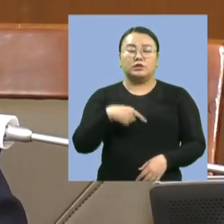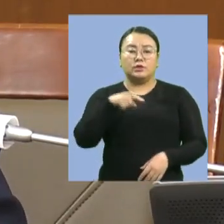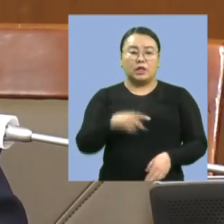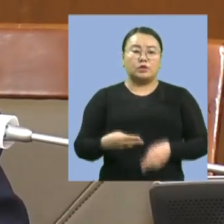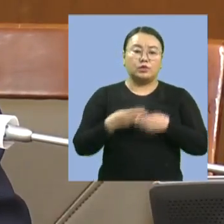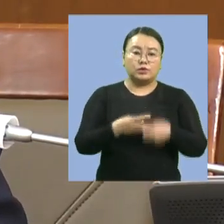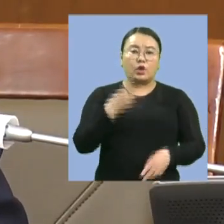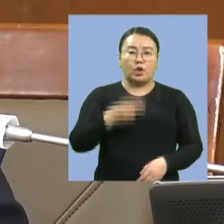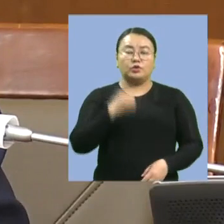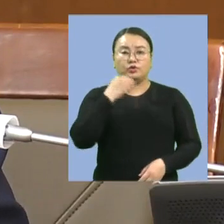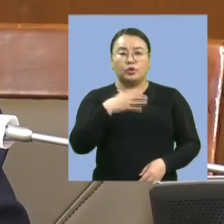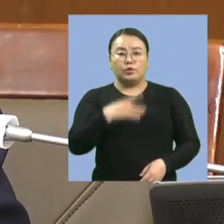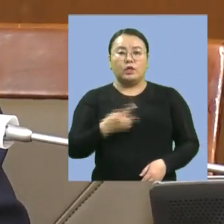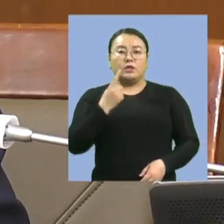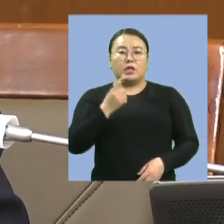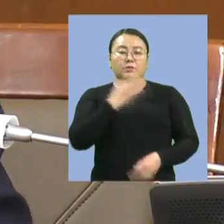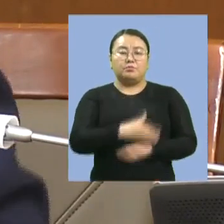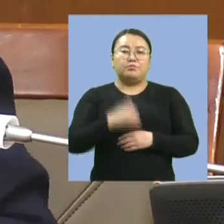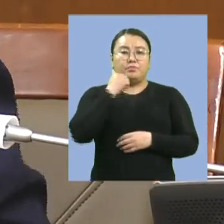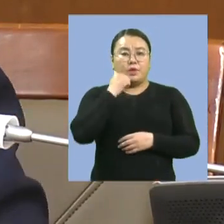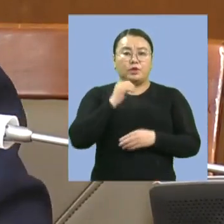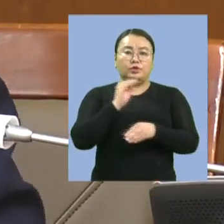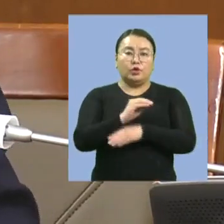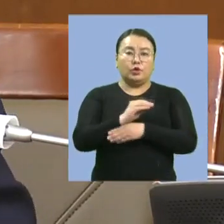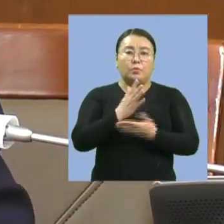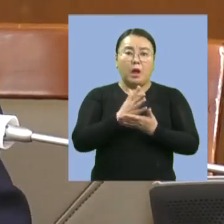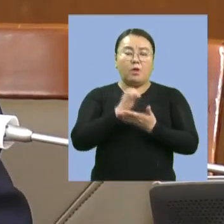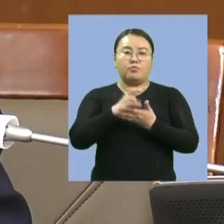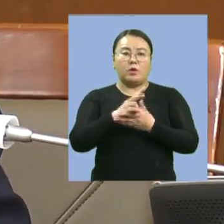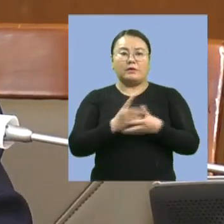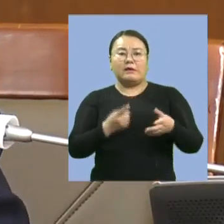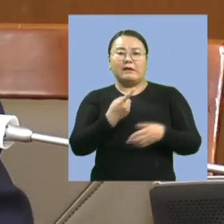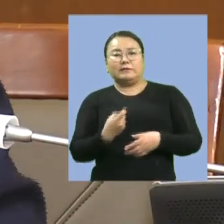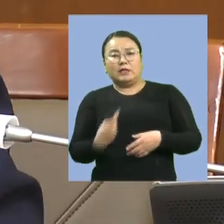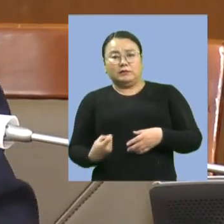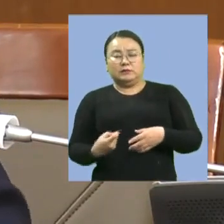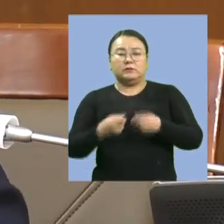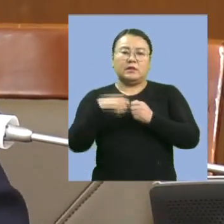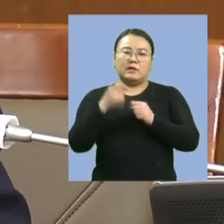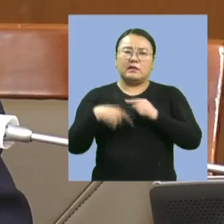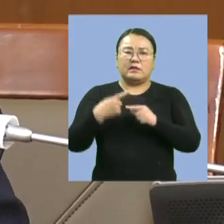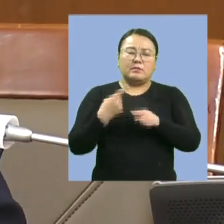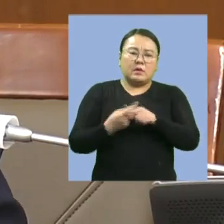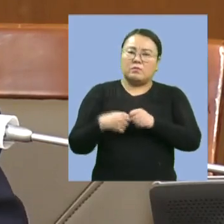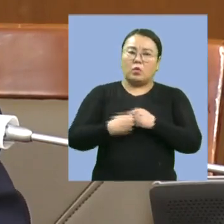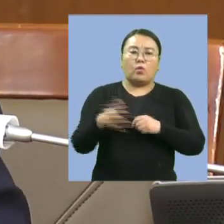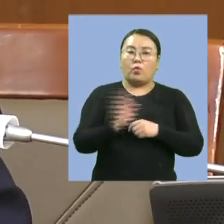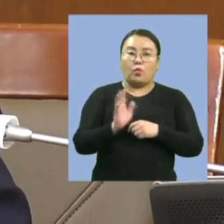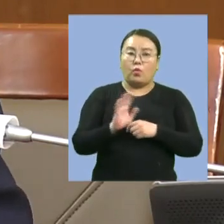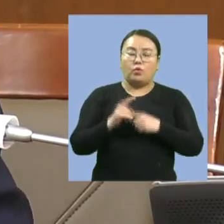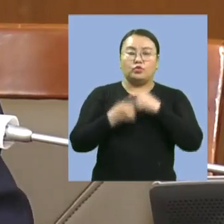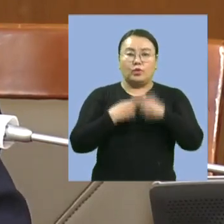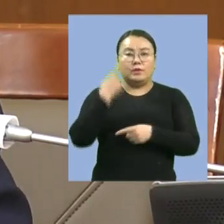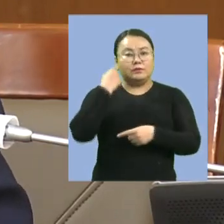гишүүн дотор нэг туслах, нэг зөвлөх, хоёр бие төлөөлөгч байдаг бол энийг хайр нь хязгаарлачих. За тэгээд илүү зард гарахгүй байя гэсэн. За